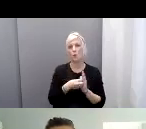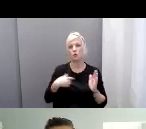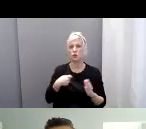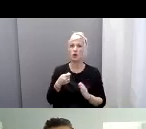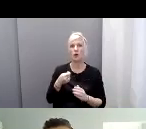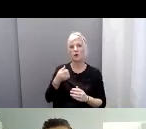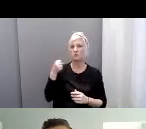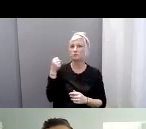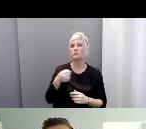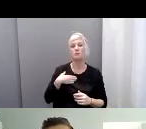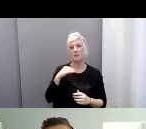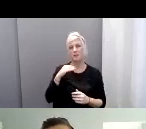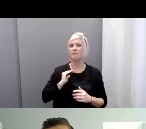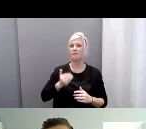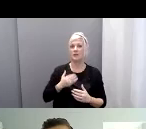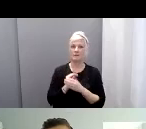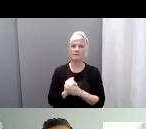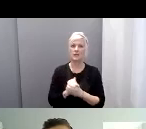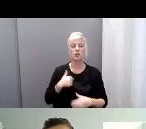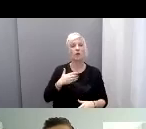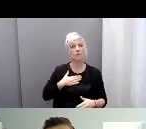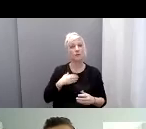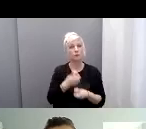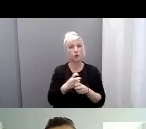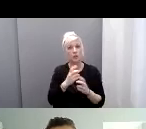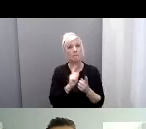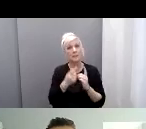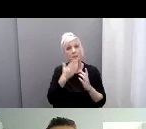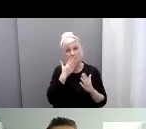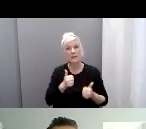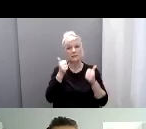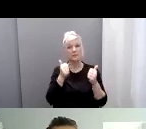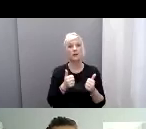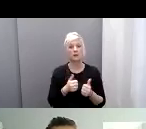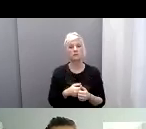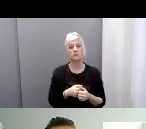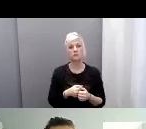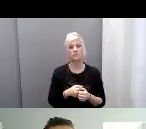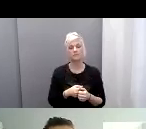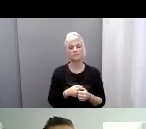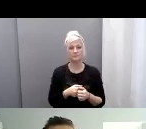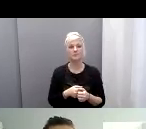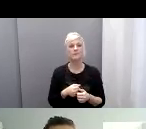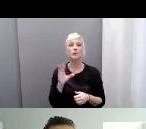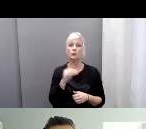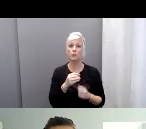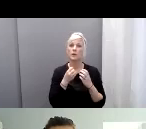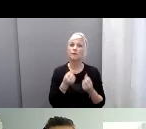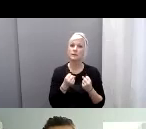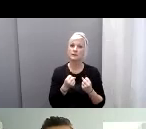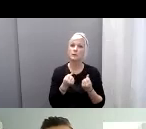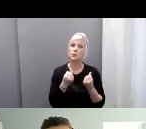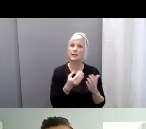visa nu, känns det som. Och här tänker jag att det är också viktigt att ge stöd till förövare. Och